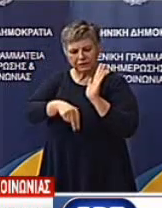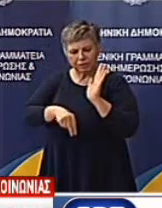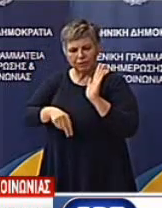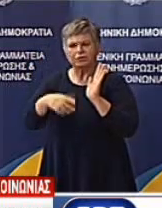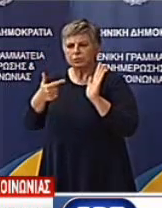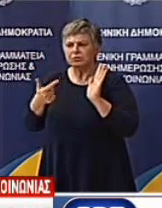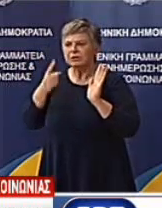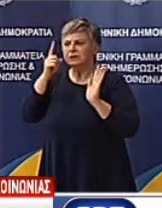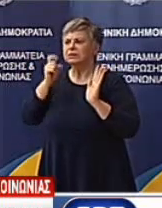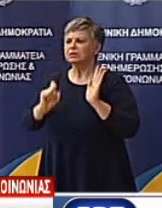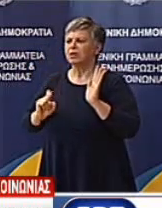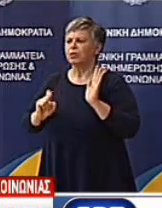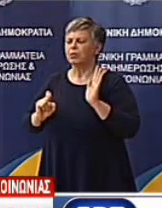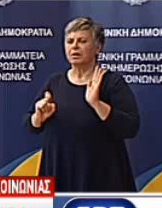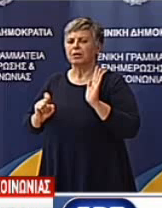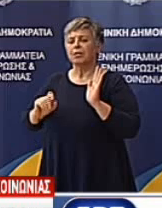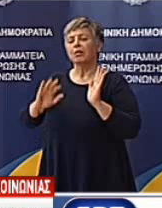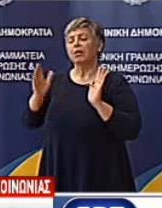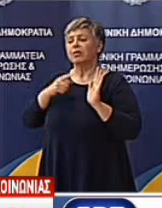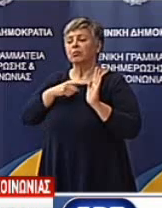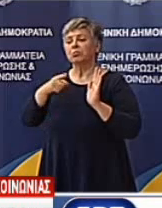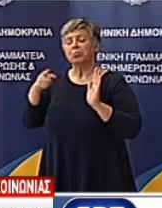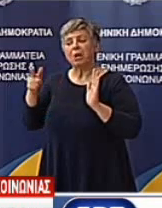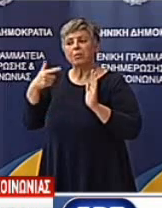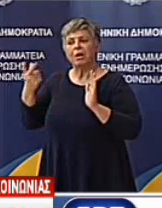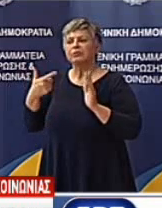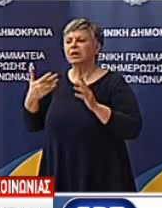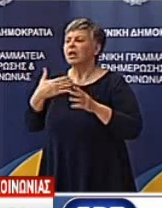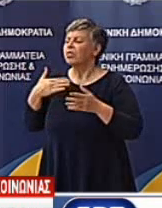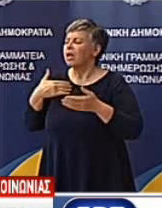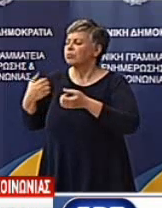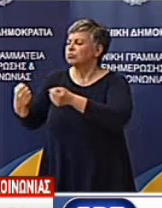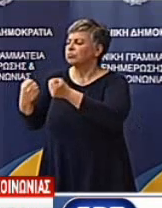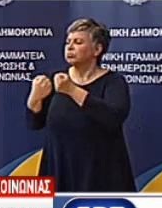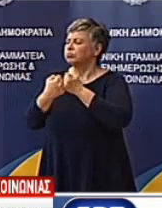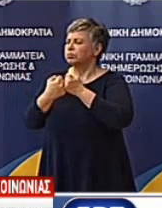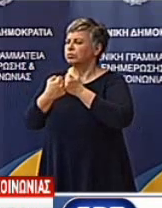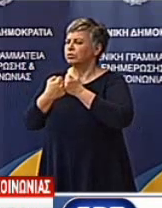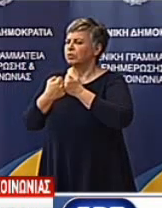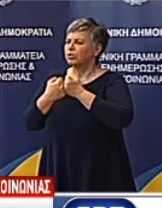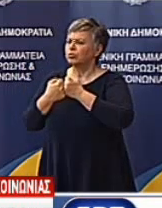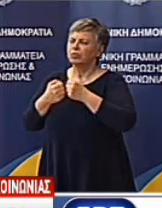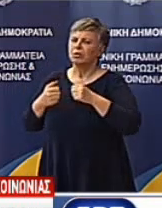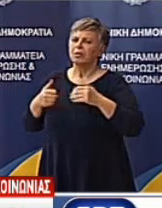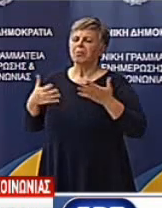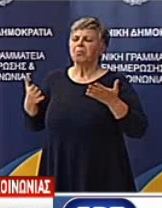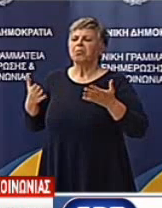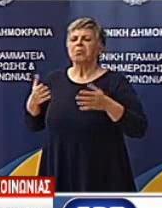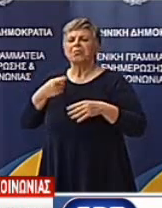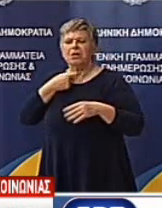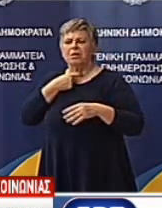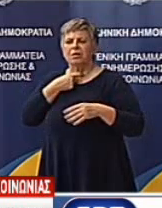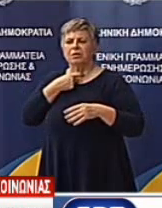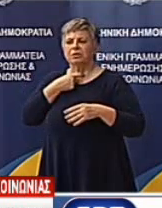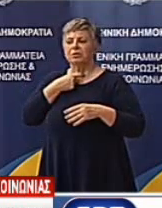συζήτηση ενίσχυσης της διαπραγματευτικής προσπάθειας της χώρας κατά την άποψή μας κρίνεται αναγκαίο. Αυτή